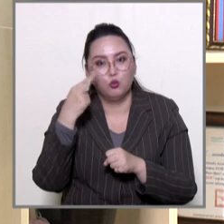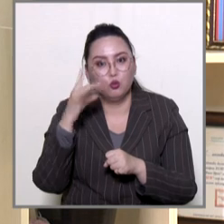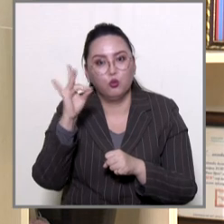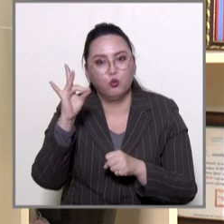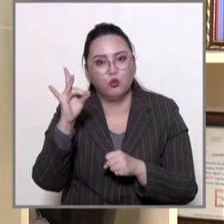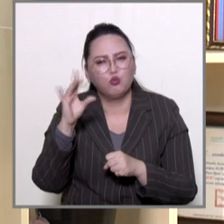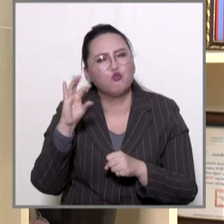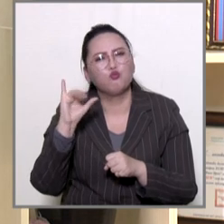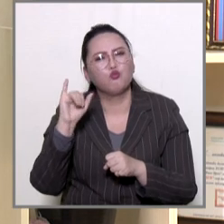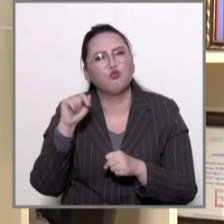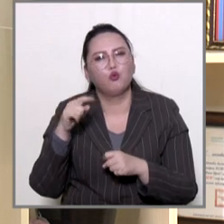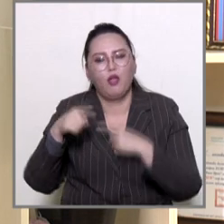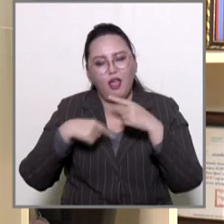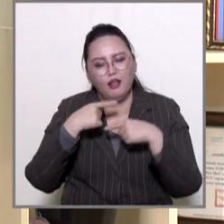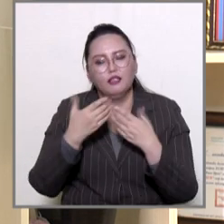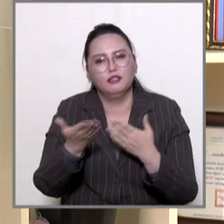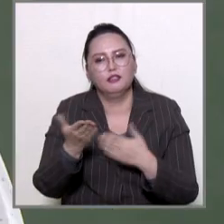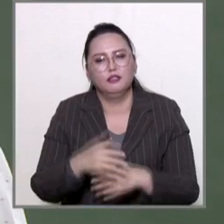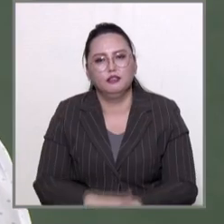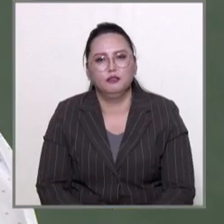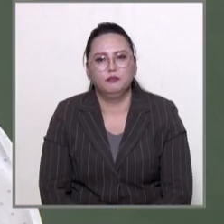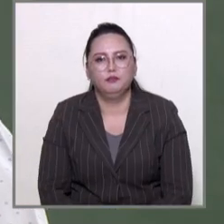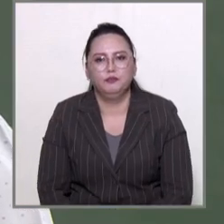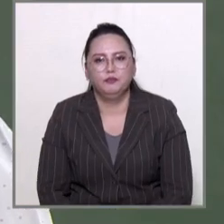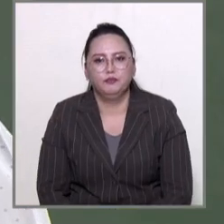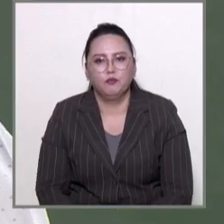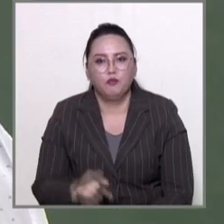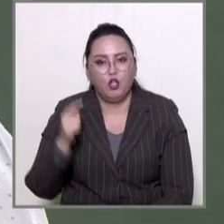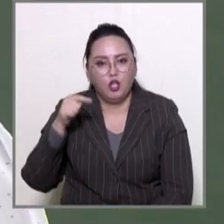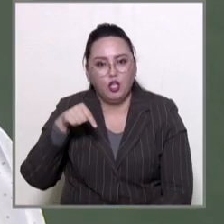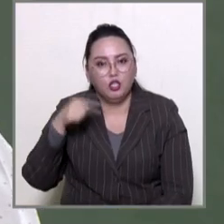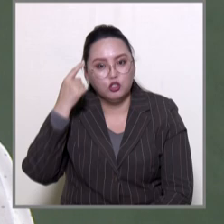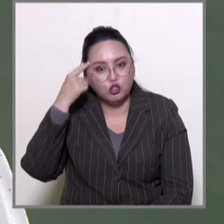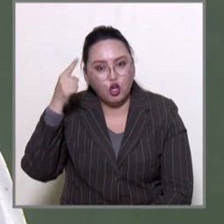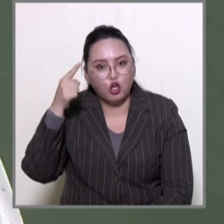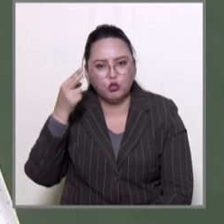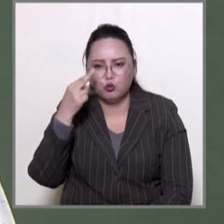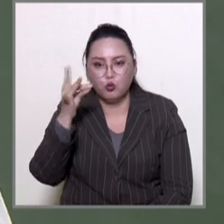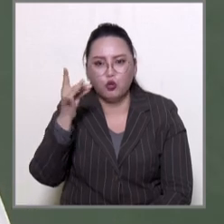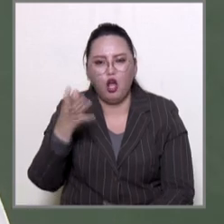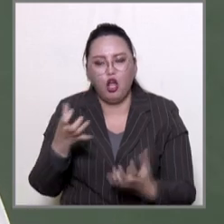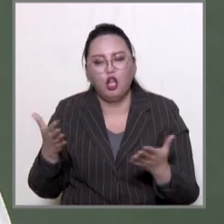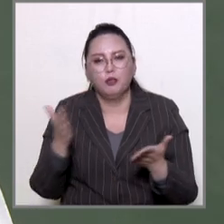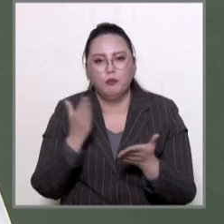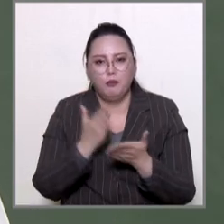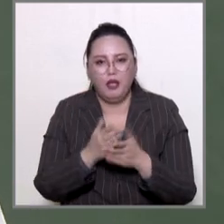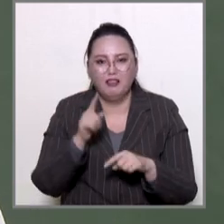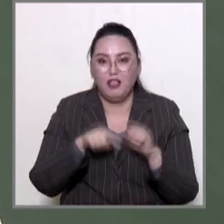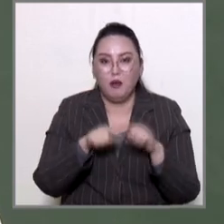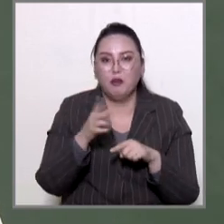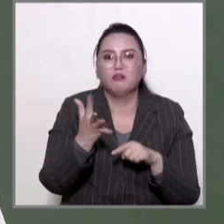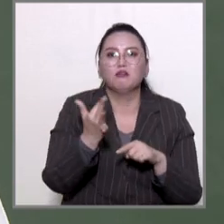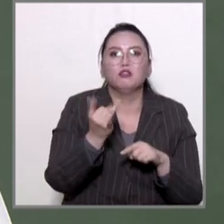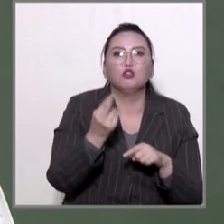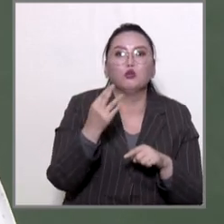тогтчээр. За, тэгэхээр энэ зохиолт нэлийн хэд хэдэн дөрүүд гарч ирж байна. Ямар дөрв гарч ирж байна гэдэг тавхан маань маш сайн